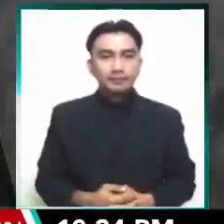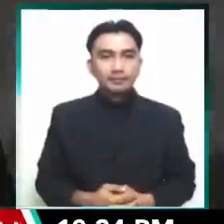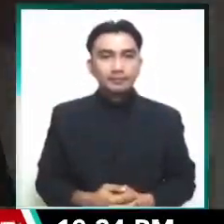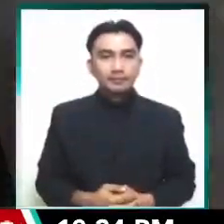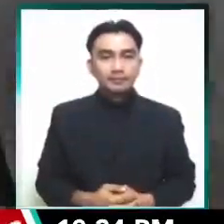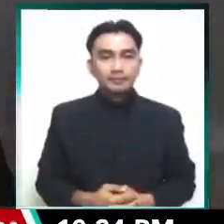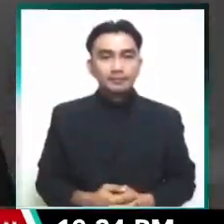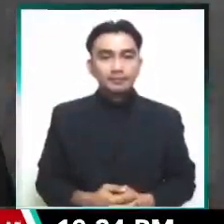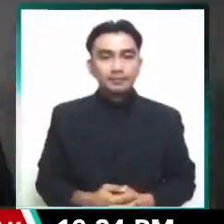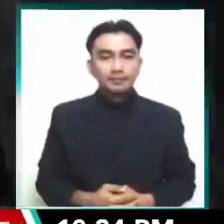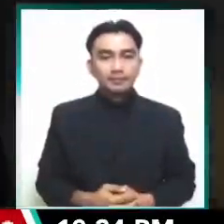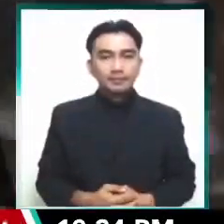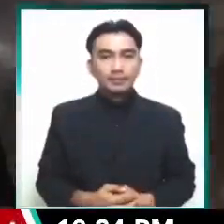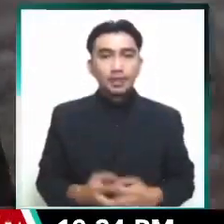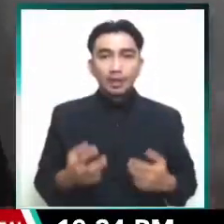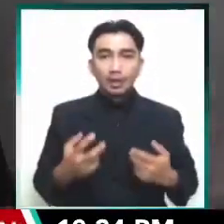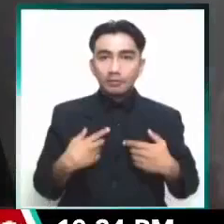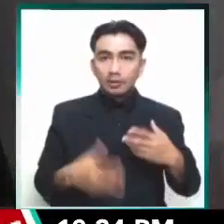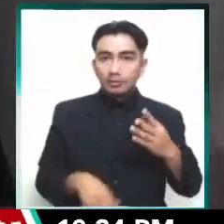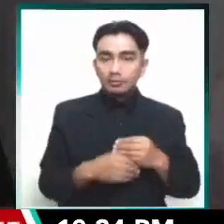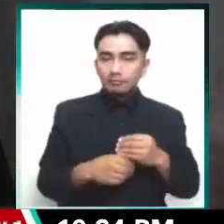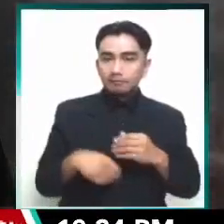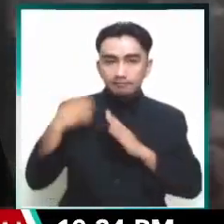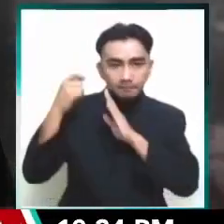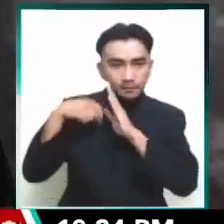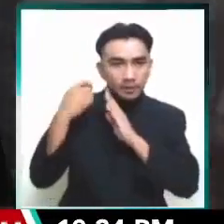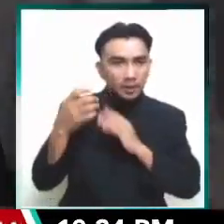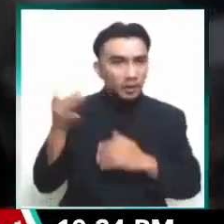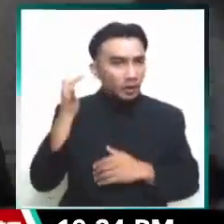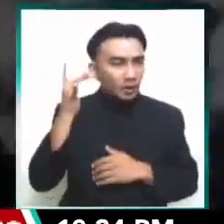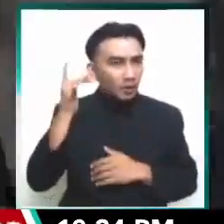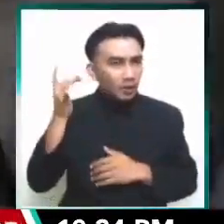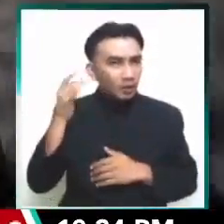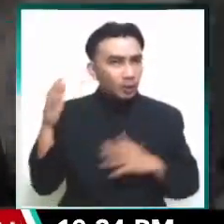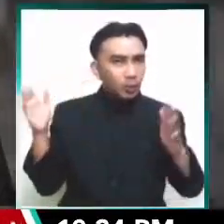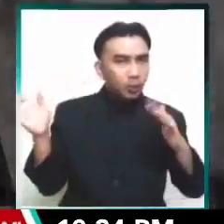Sa isa pang video, dinig ang malakas na ugong ng hangin.